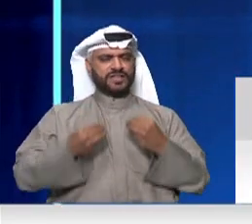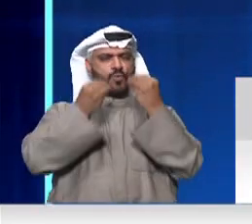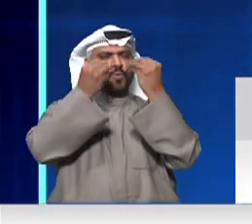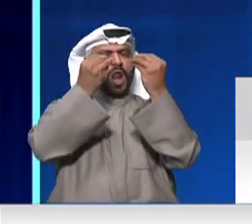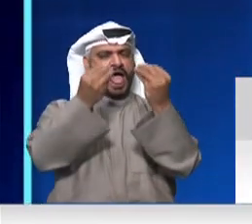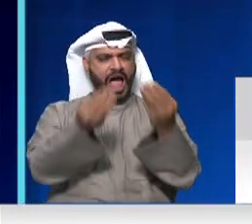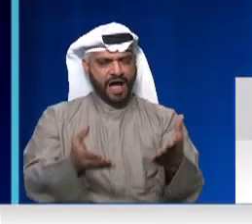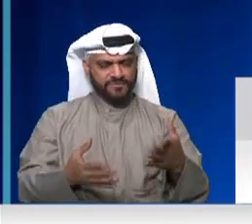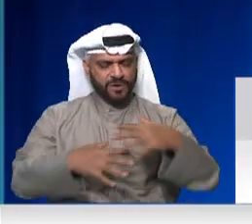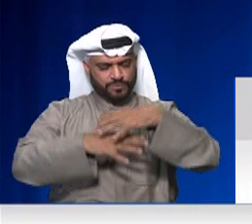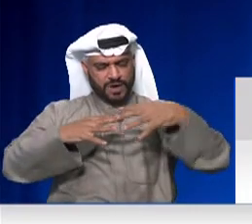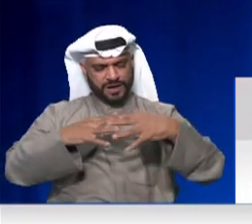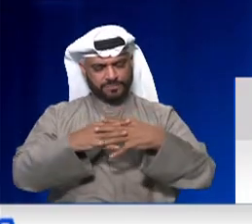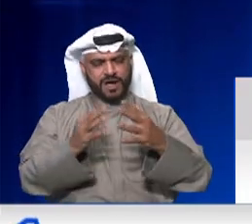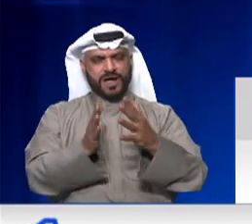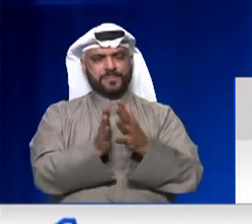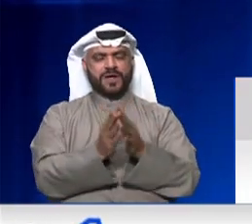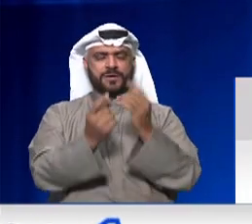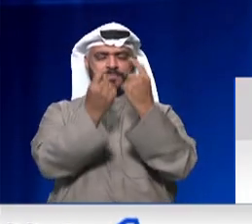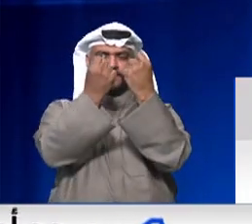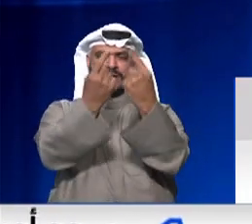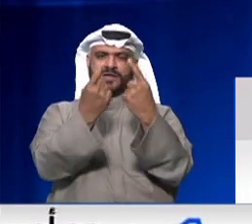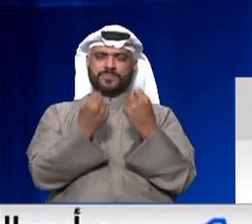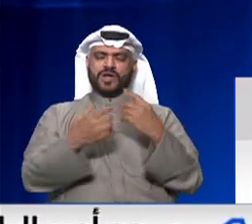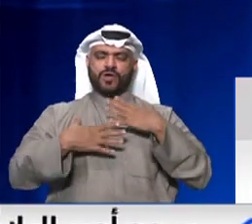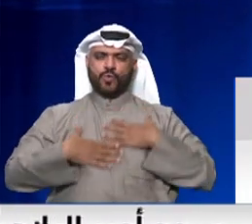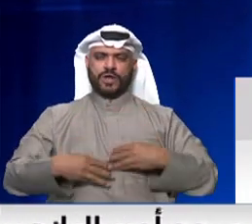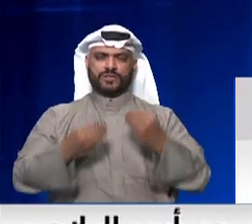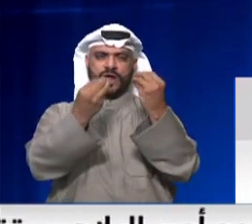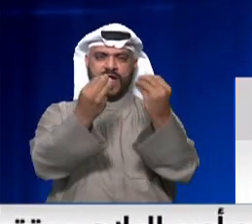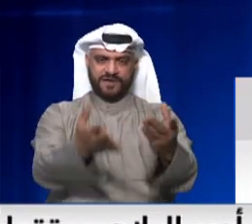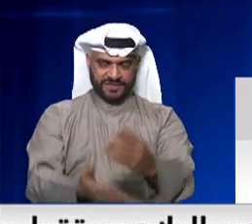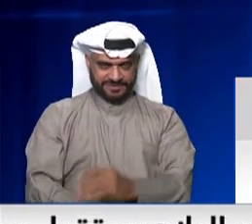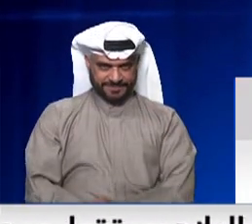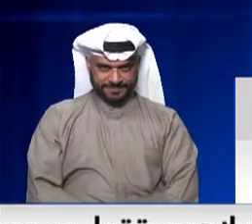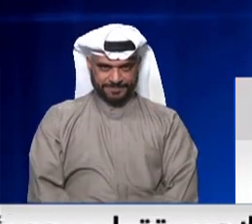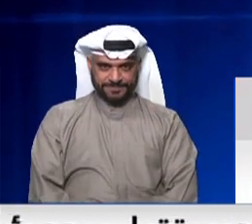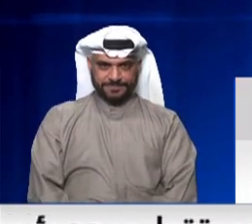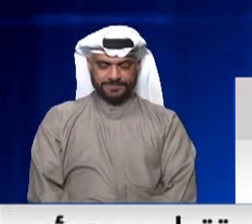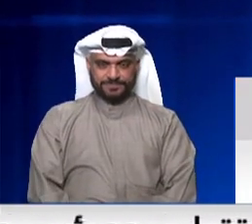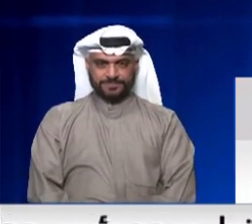الحكم، متمنيا سمو حفظه الله له موفور الصحة ودوام العافية.